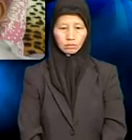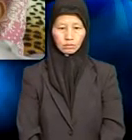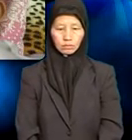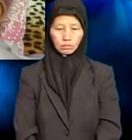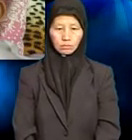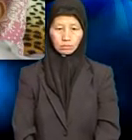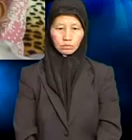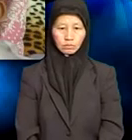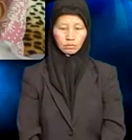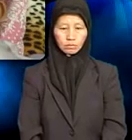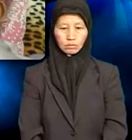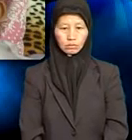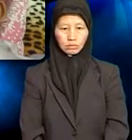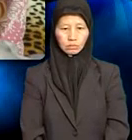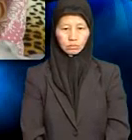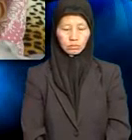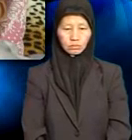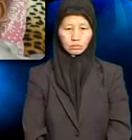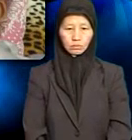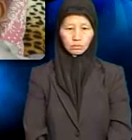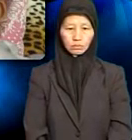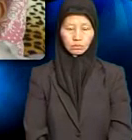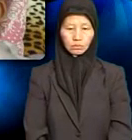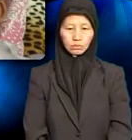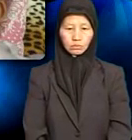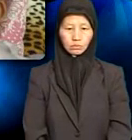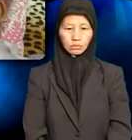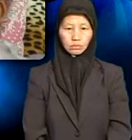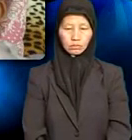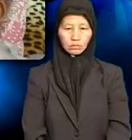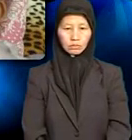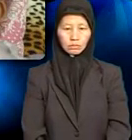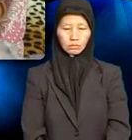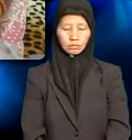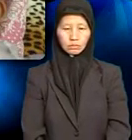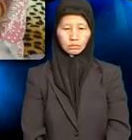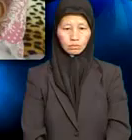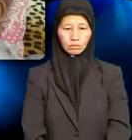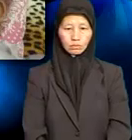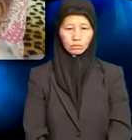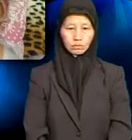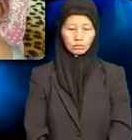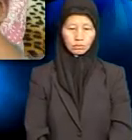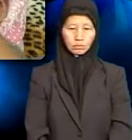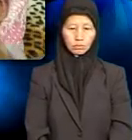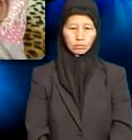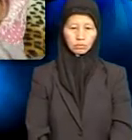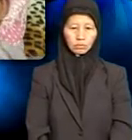وصلى الله على سيدنا محمد النبي الأمي وعلى آله وصحبه وبارك وسلم.